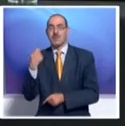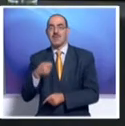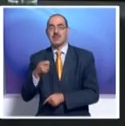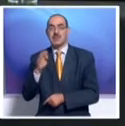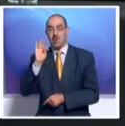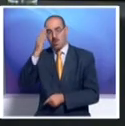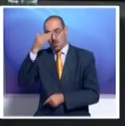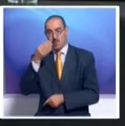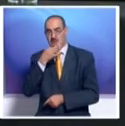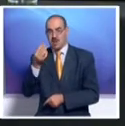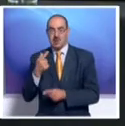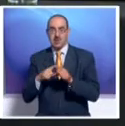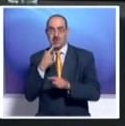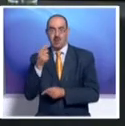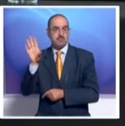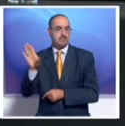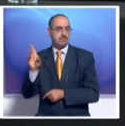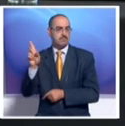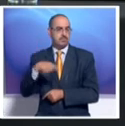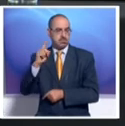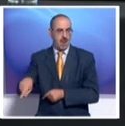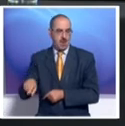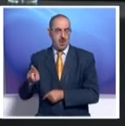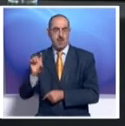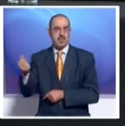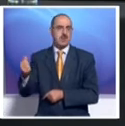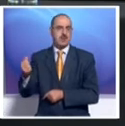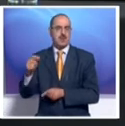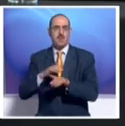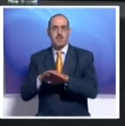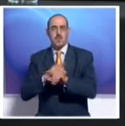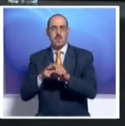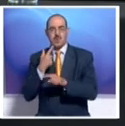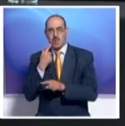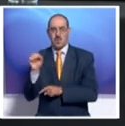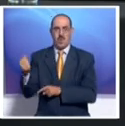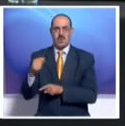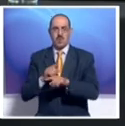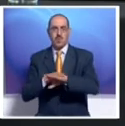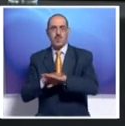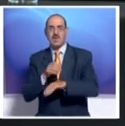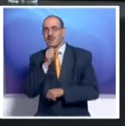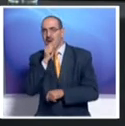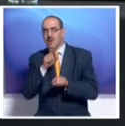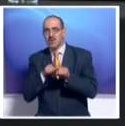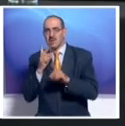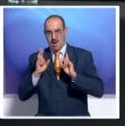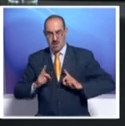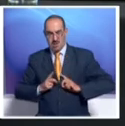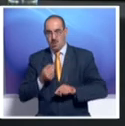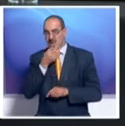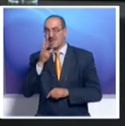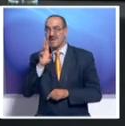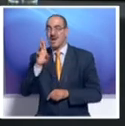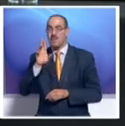هذا بتأكيد أن لائحة الكونغرس تهدف إلى إضعاف صلاحياته، زيادة على أن مضمون